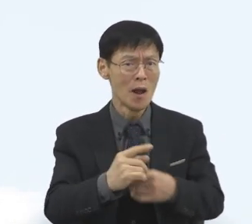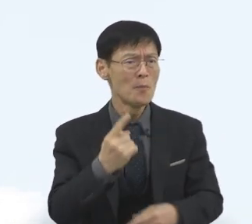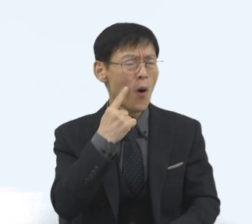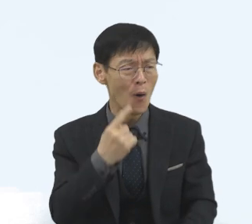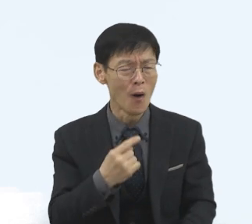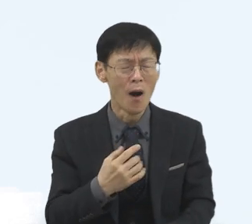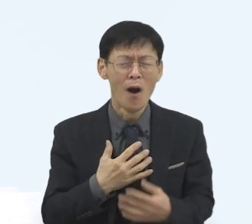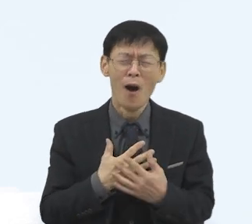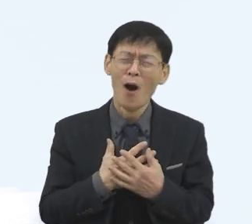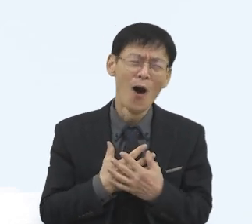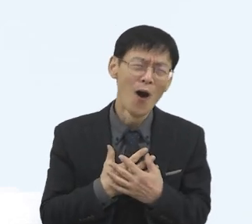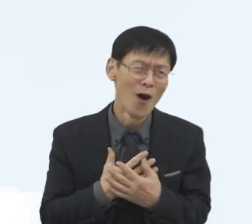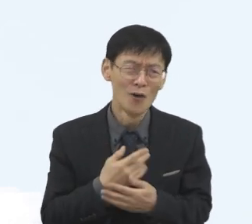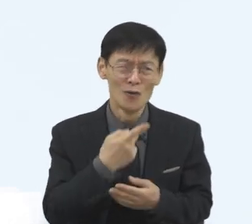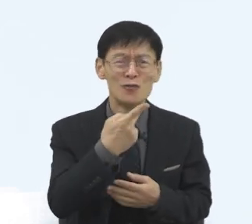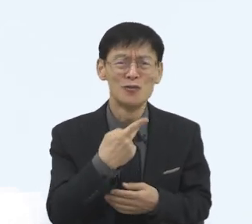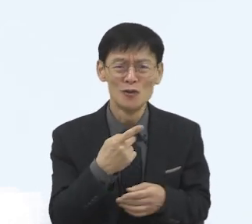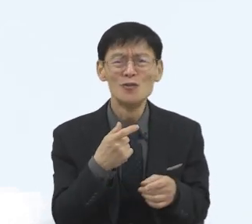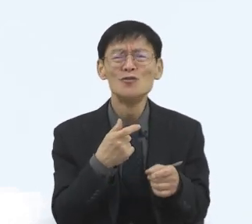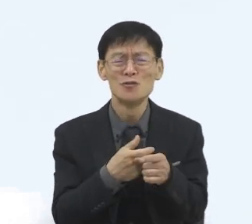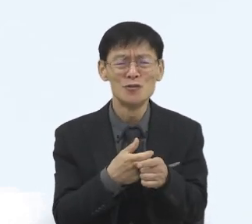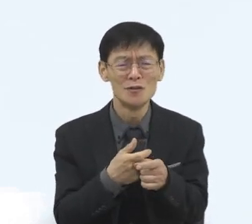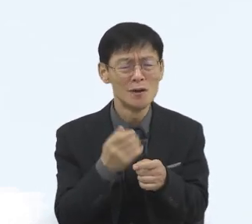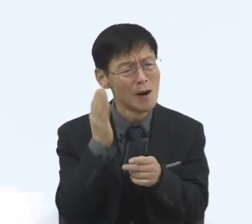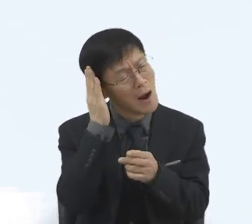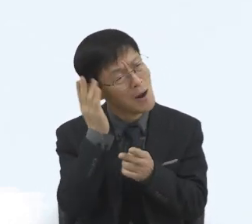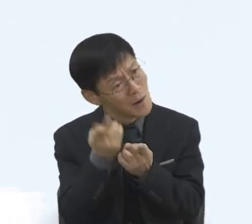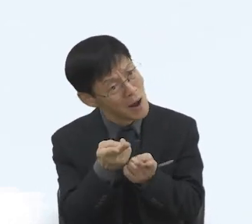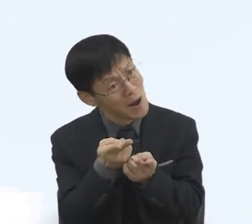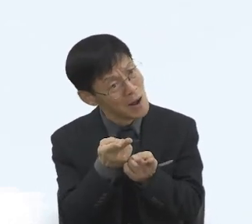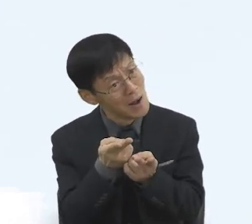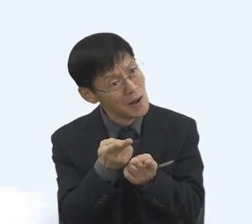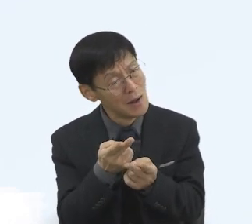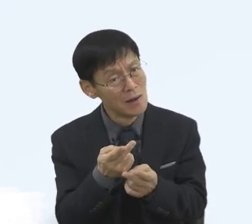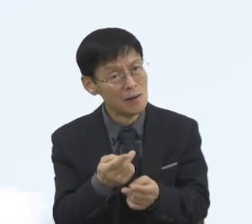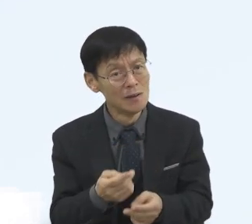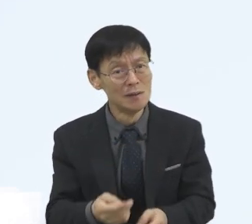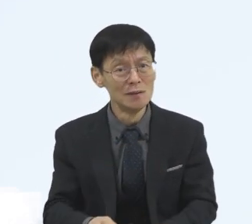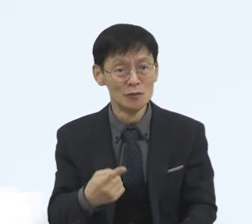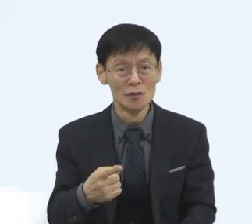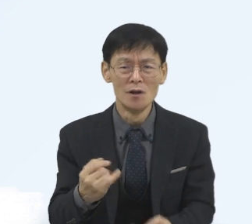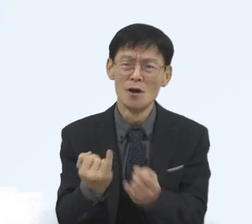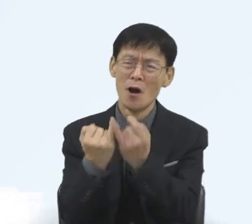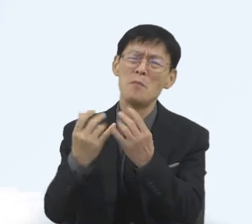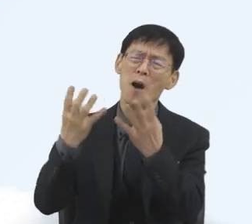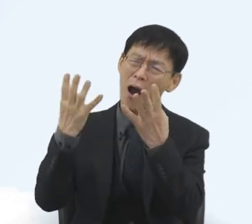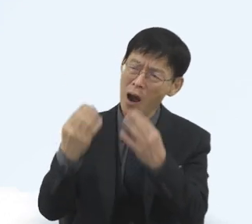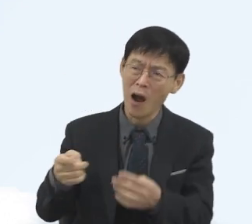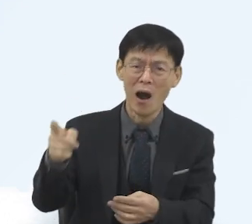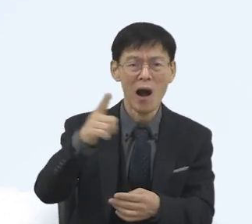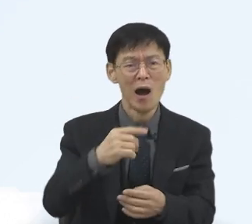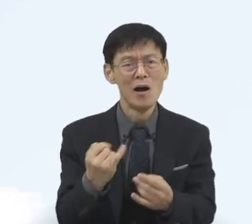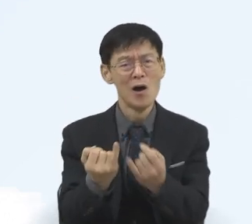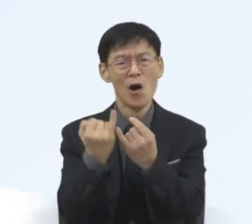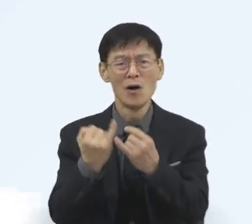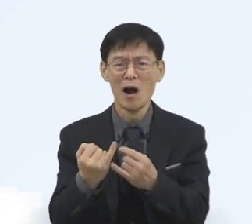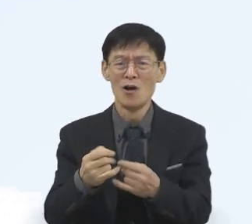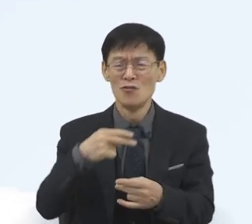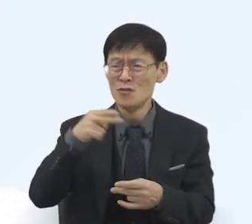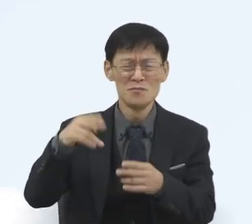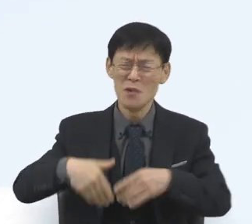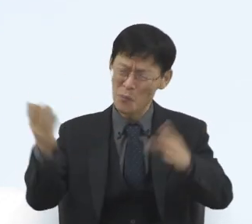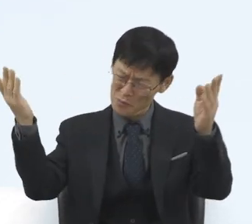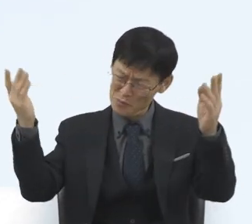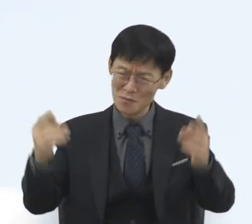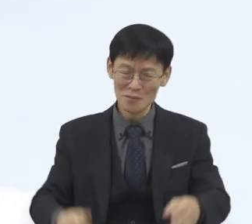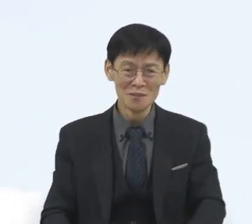정말 예쁘다. 나 설렌다. 술 먹고 같이 살까? 우리는 여직원이 많아서 여자 나오는 술집에